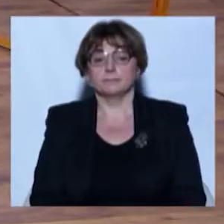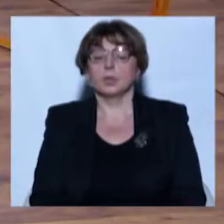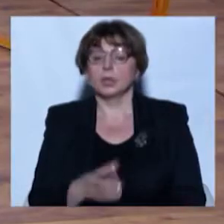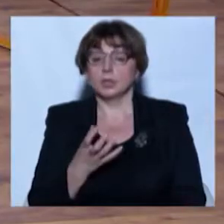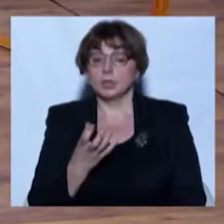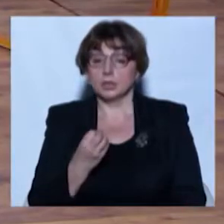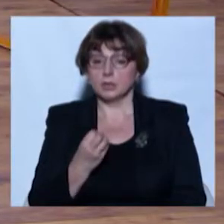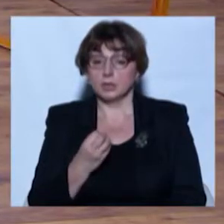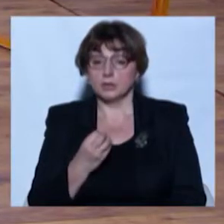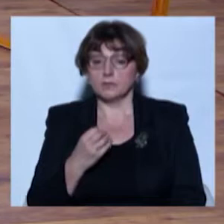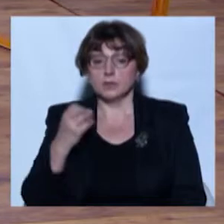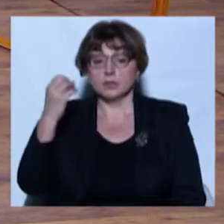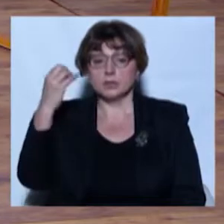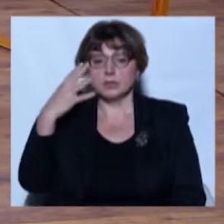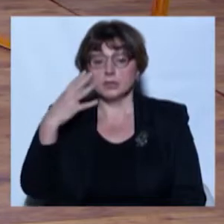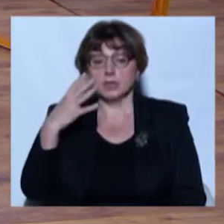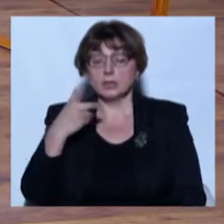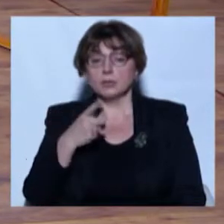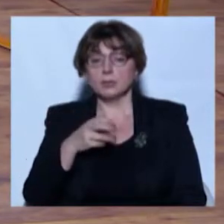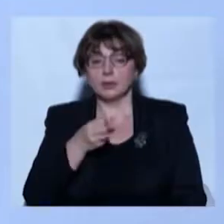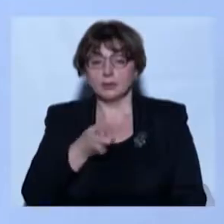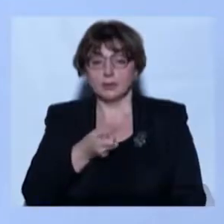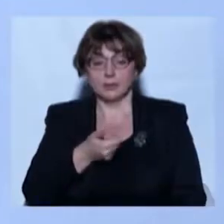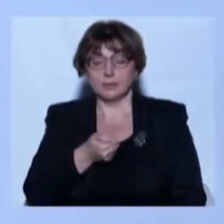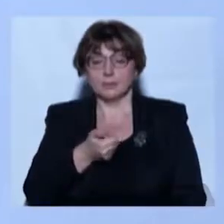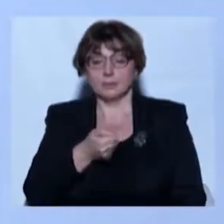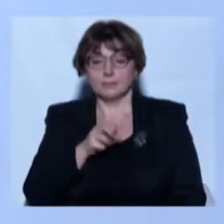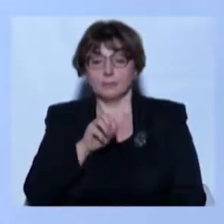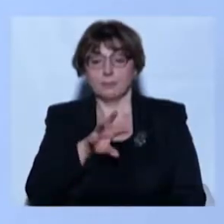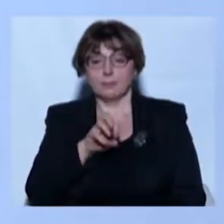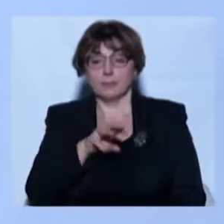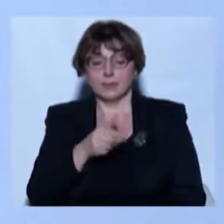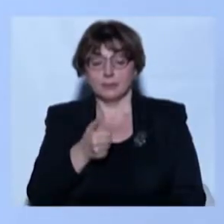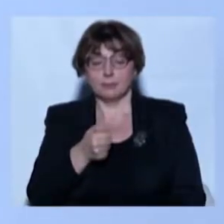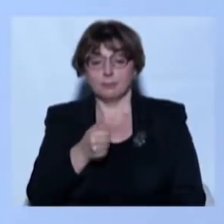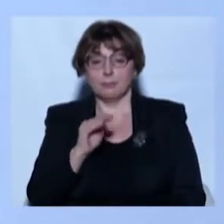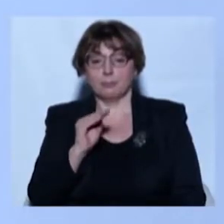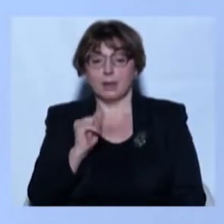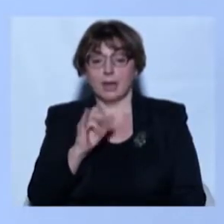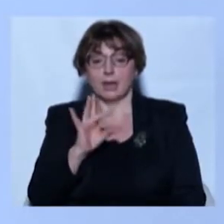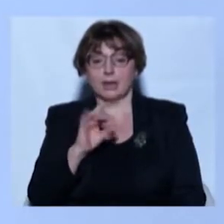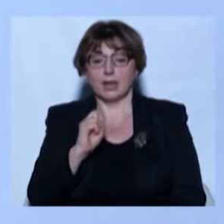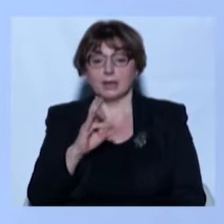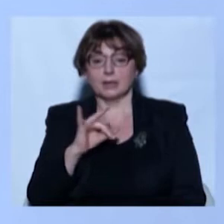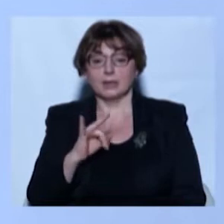კიდევ სინათლის ხელოვნური წყარო ფარანი. შეგვიძლია ჩავწეროთ ფარანი.